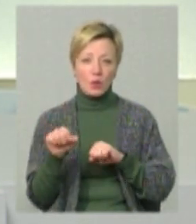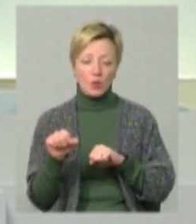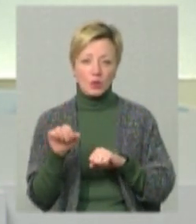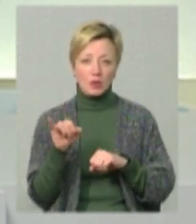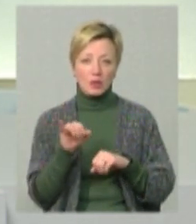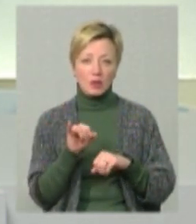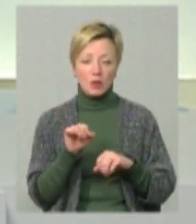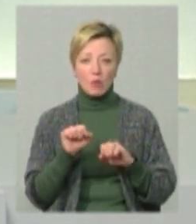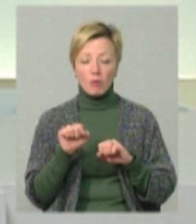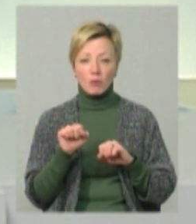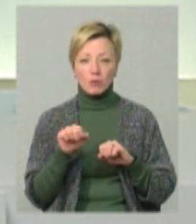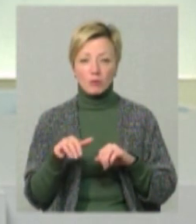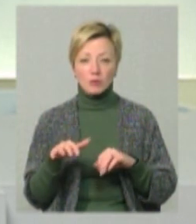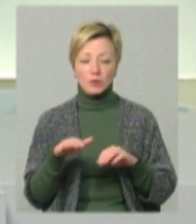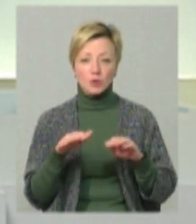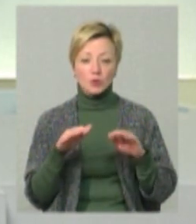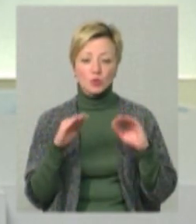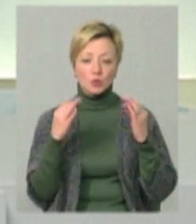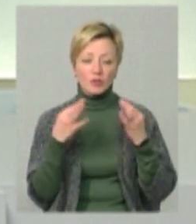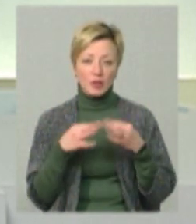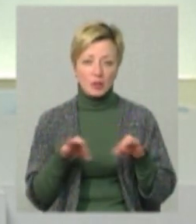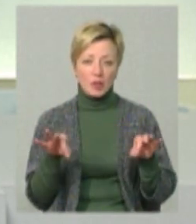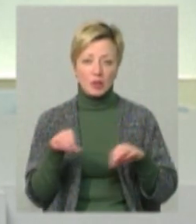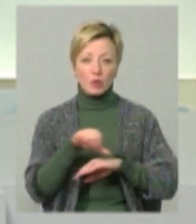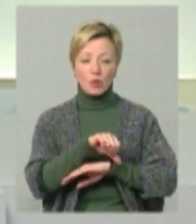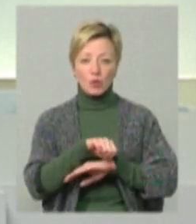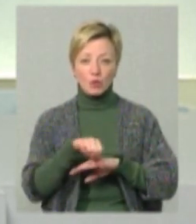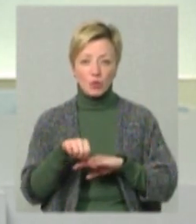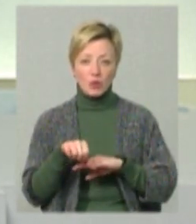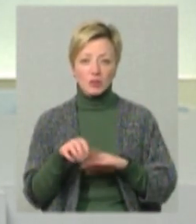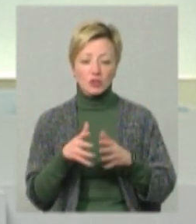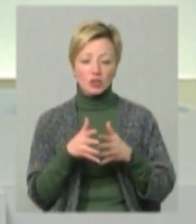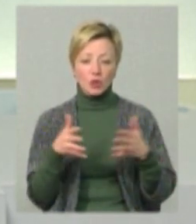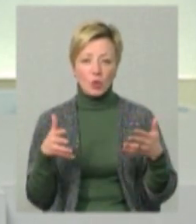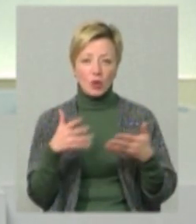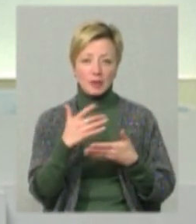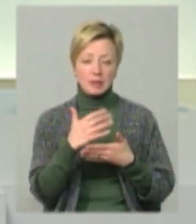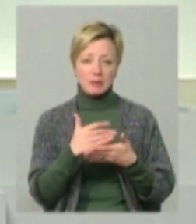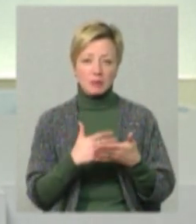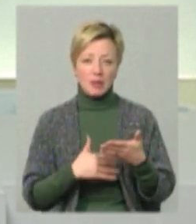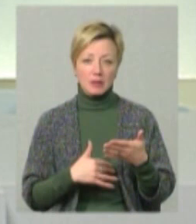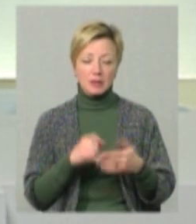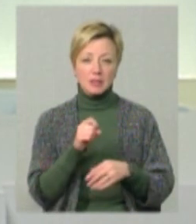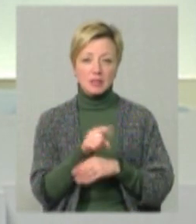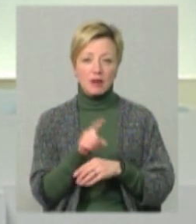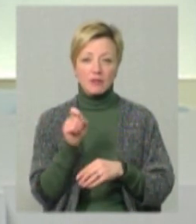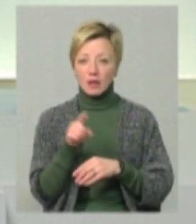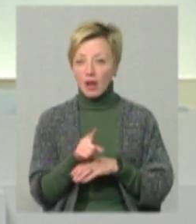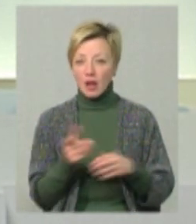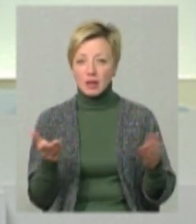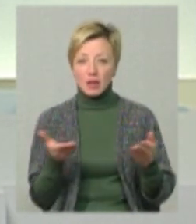і оборона суверенітету, і кордонів. Тобто широкий спектр завдань,